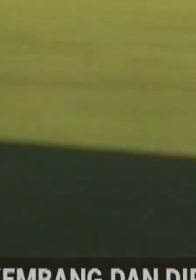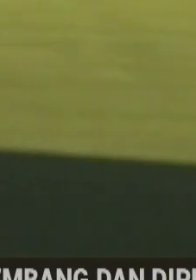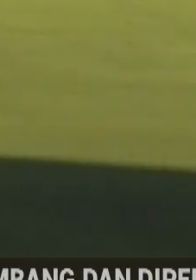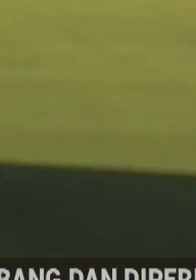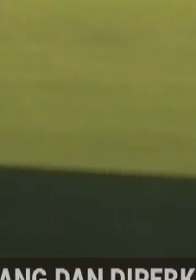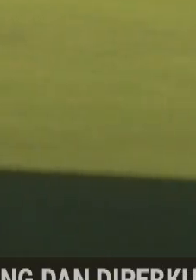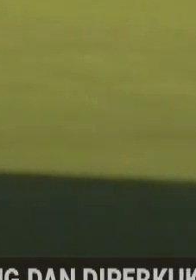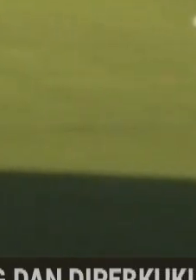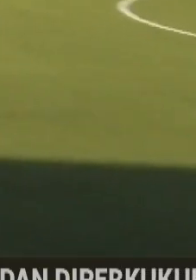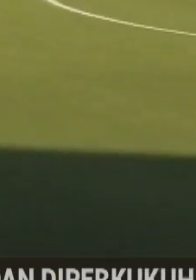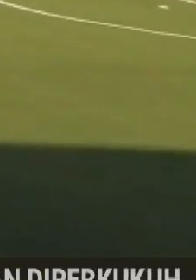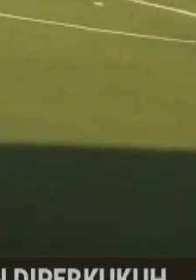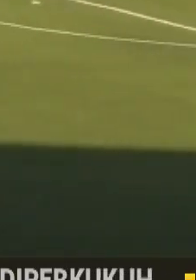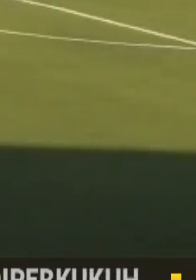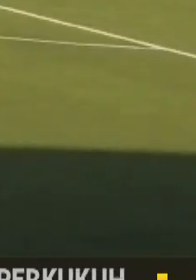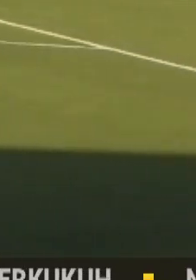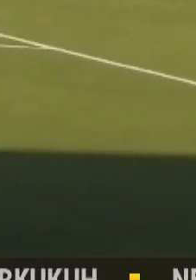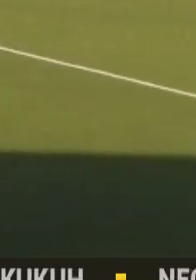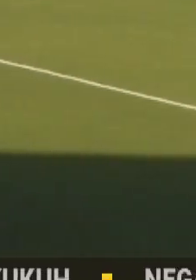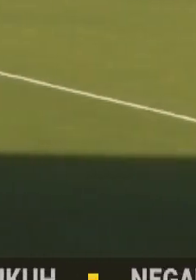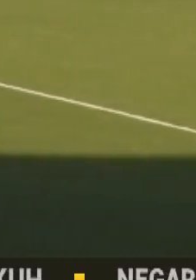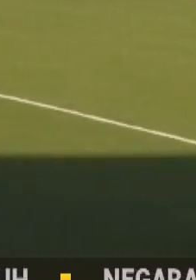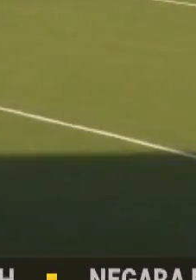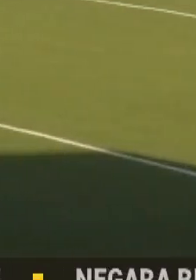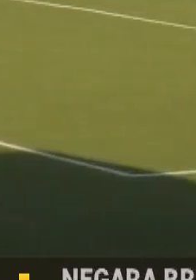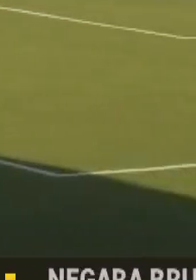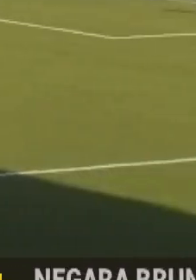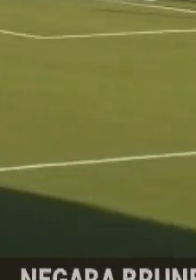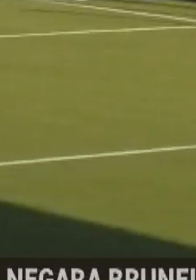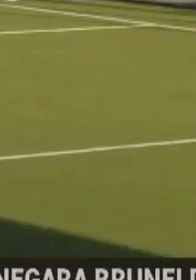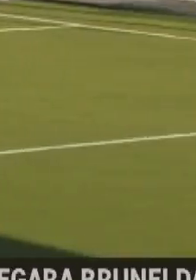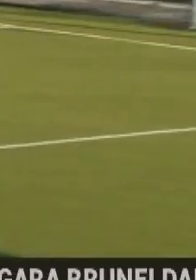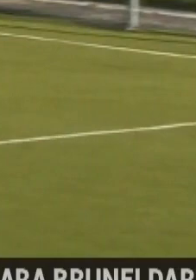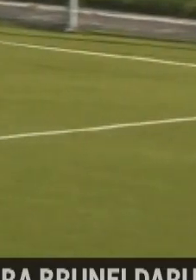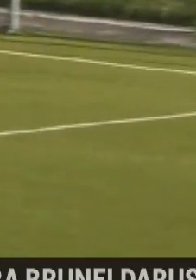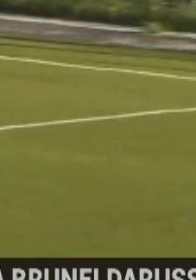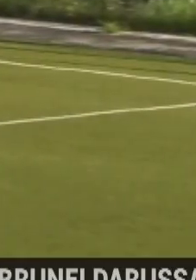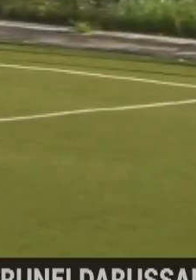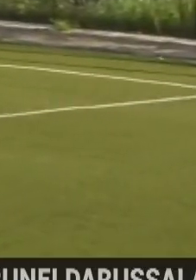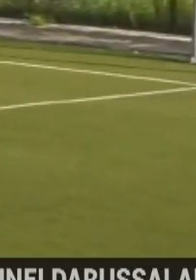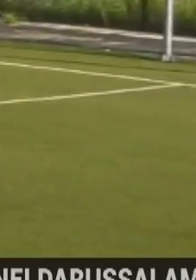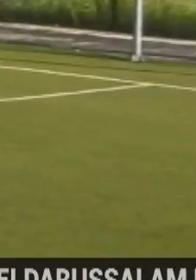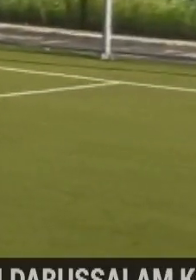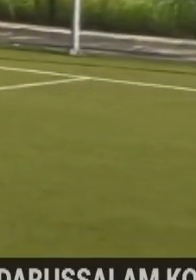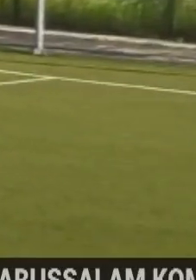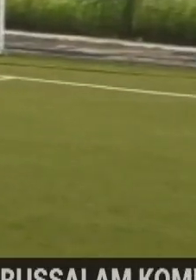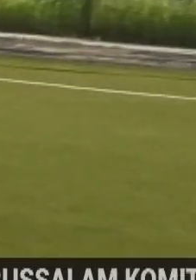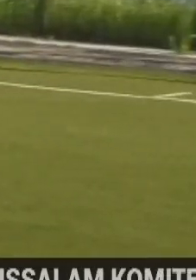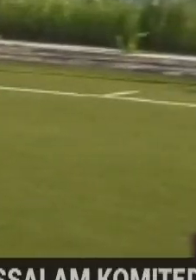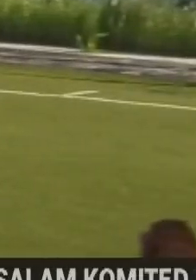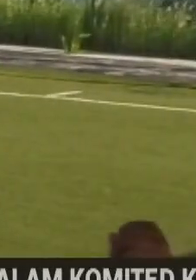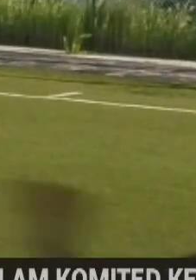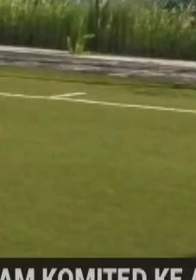FC sementara itu perlawanan antara Iklas mb5 FC dengan Setia Perdana yang berlangsung di Padang a